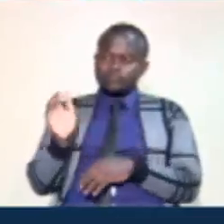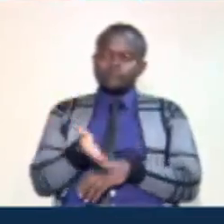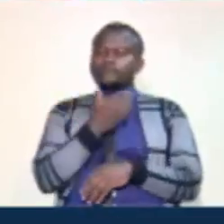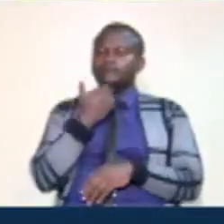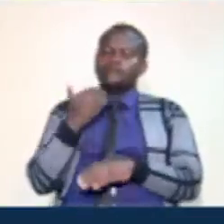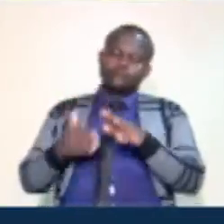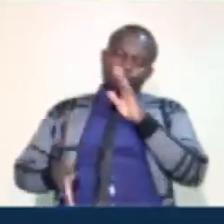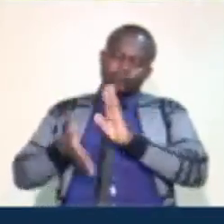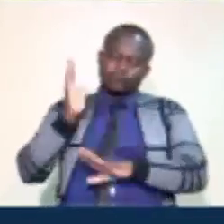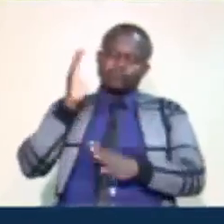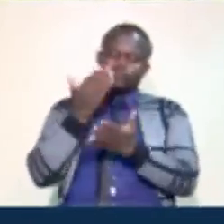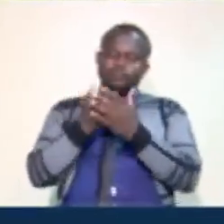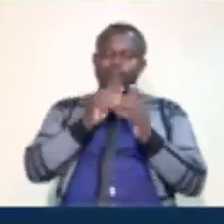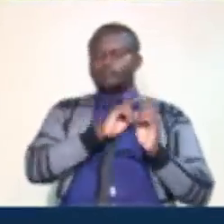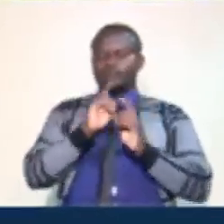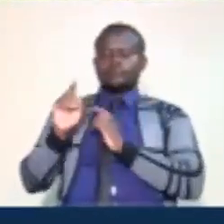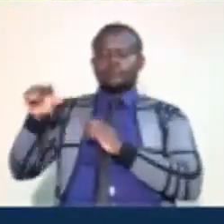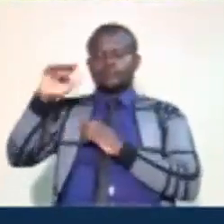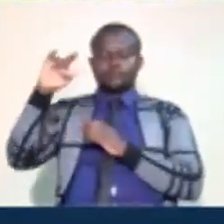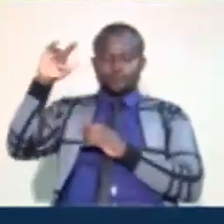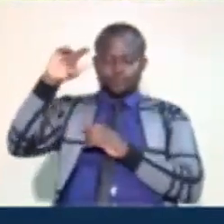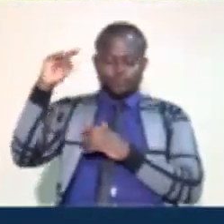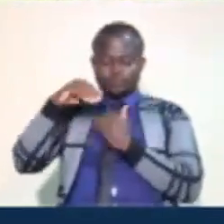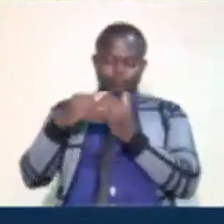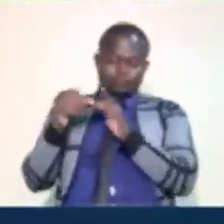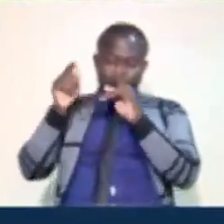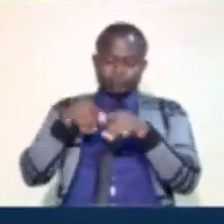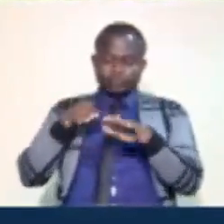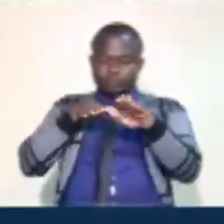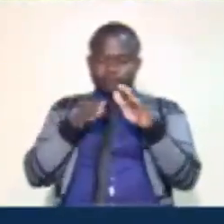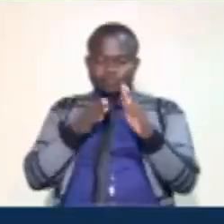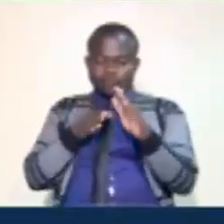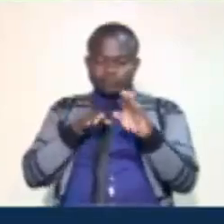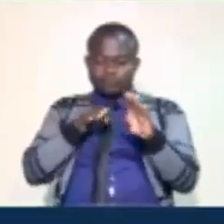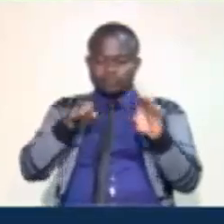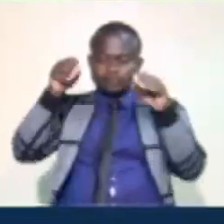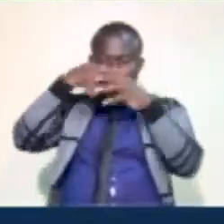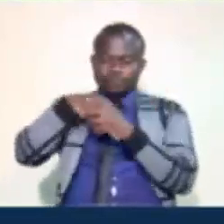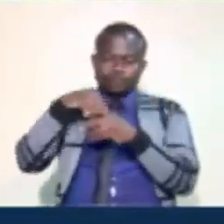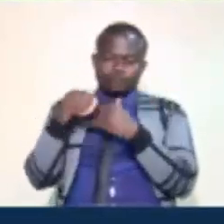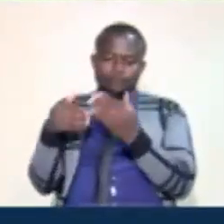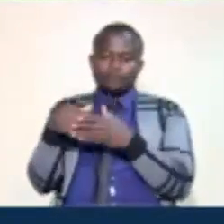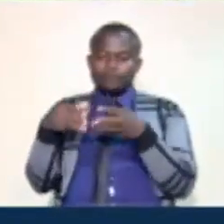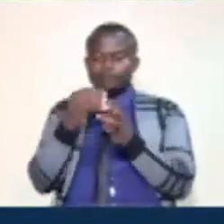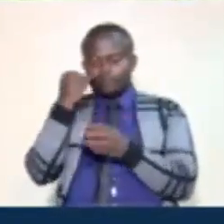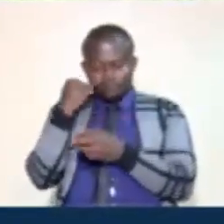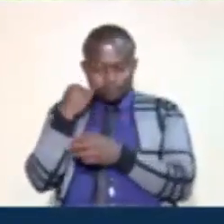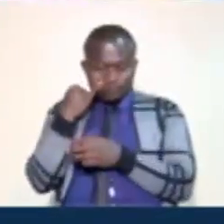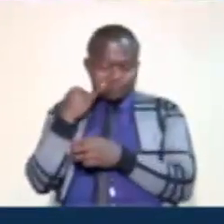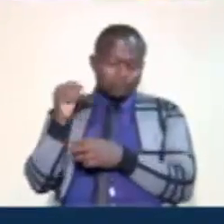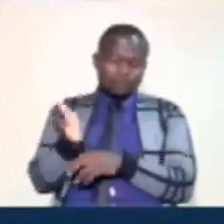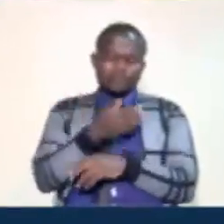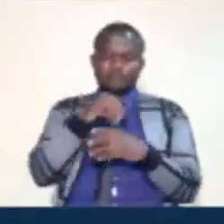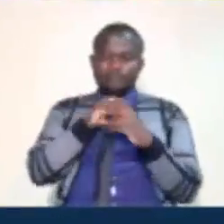zihita zitabaza abasirikare b'i Kanombe. Abasirikare b'i Kanombe baraza n'ibibunda binini barasa kino kigo mu buryo bukomeye,